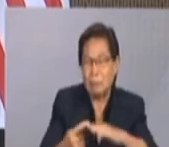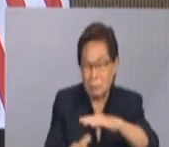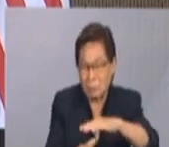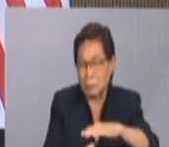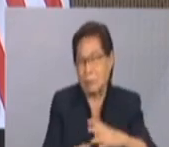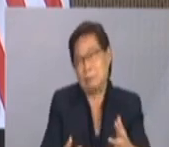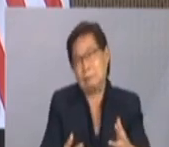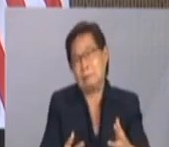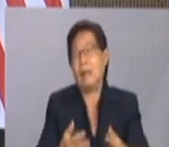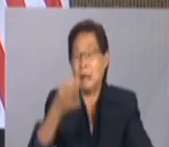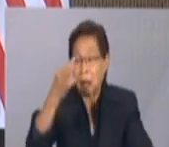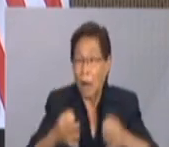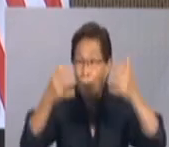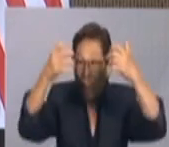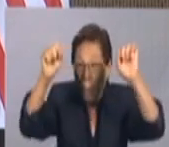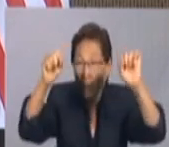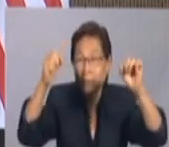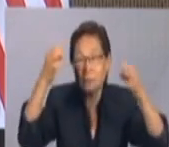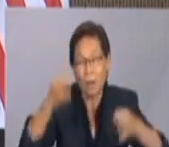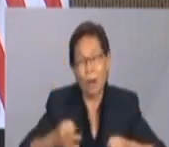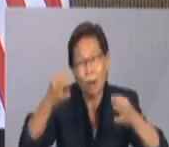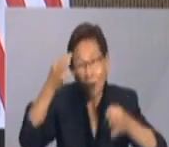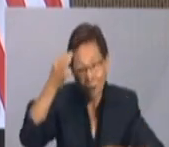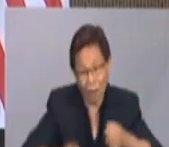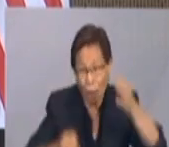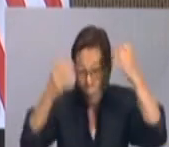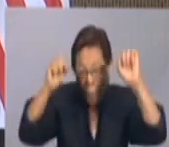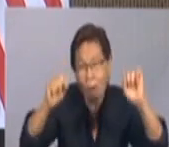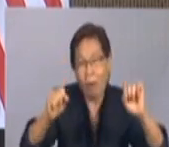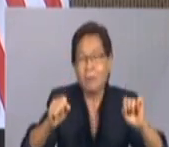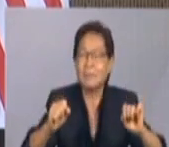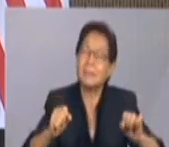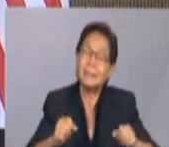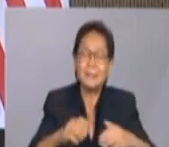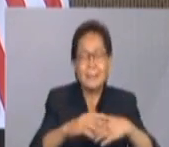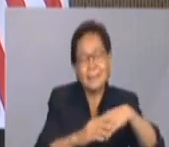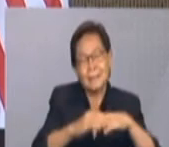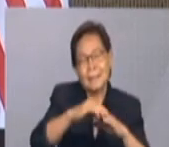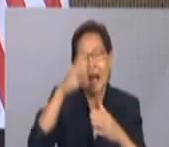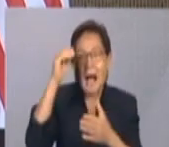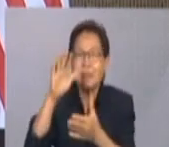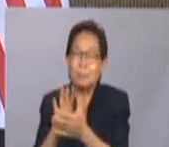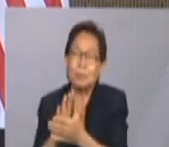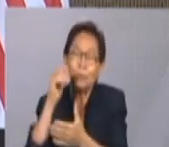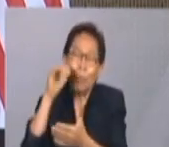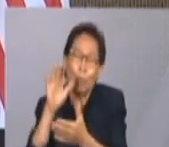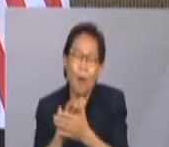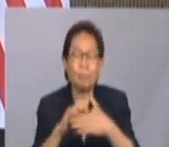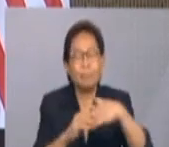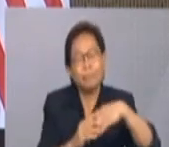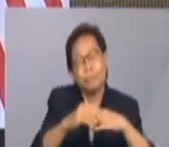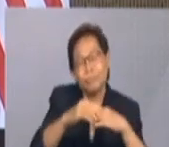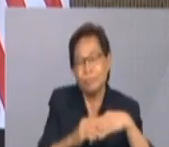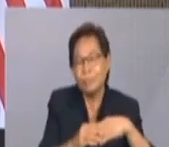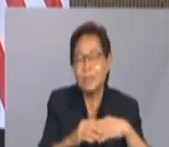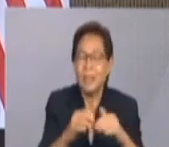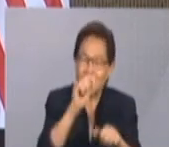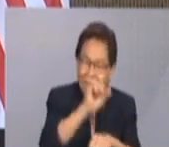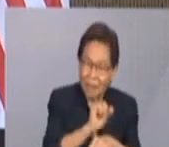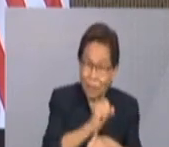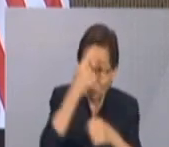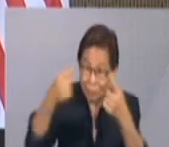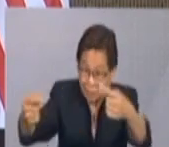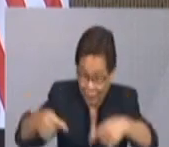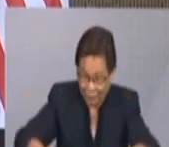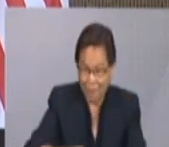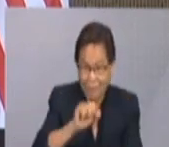Jadi kalau majikan boleh memilih memberi sedikit kelonggaran pada pasangan suami istri yang bekerja untuk